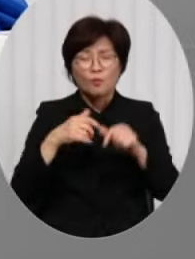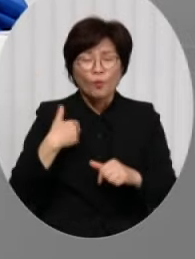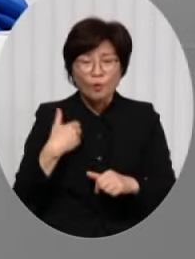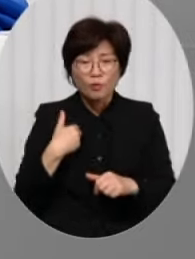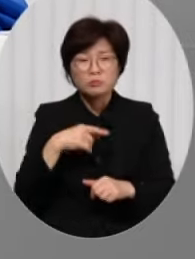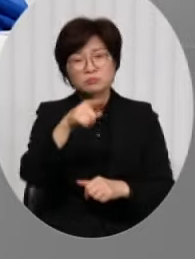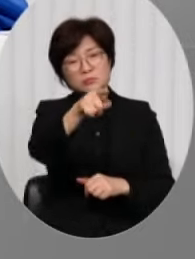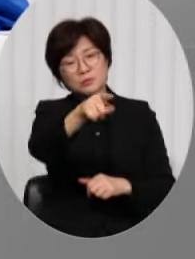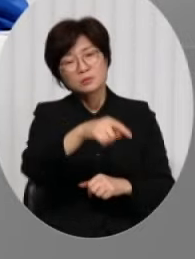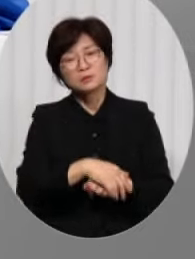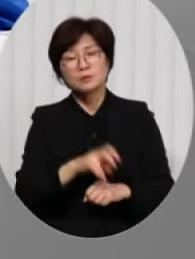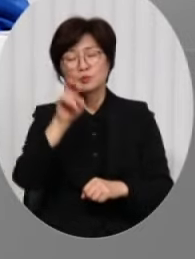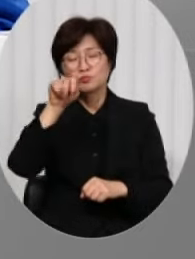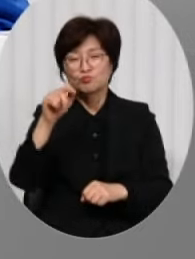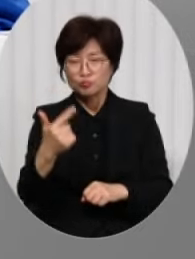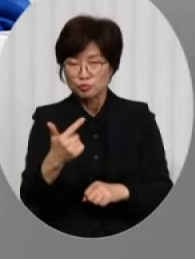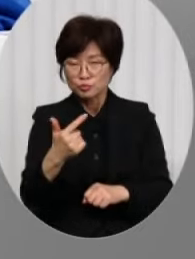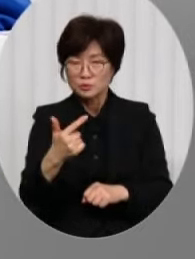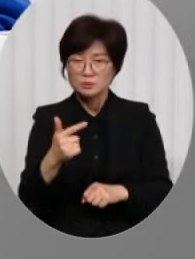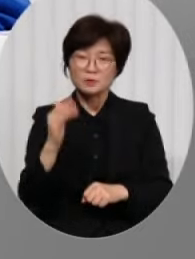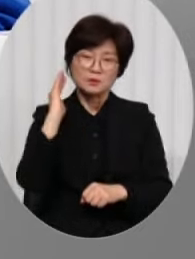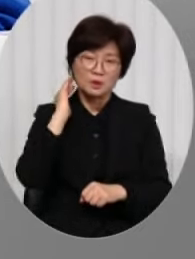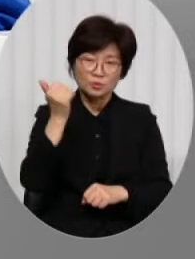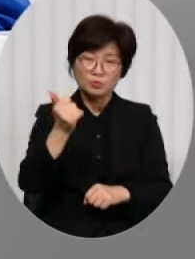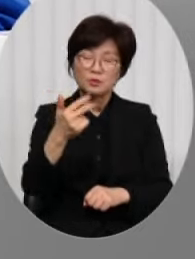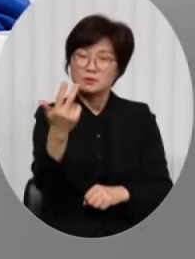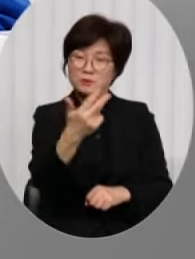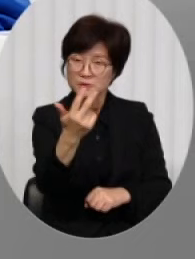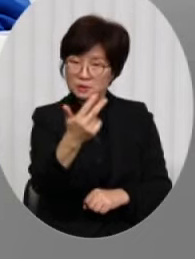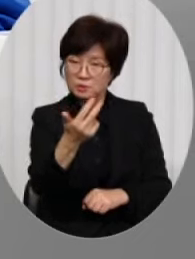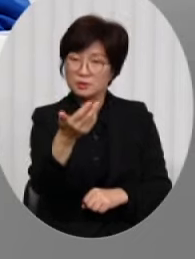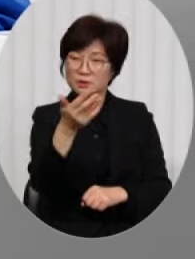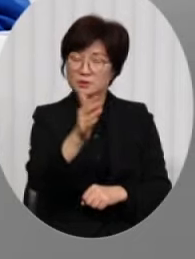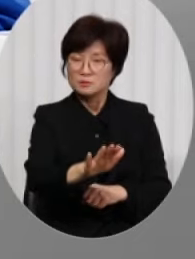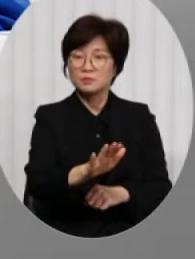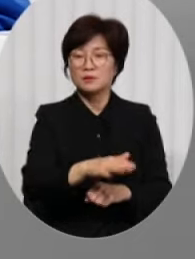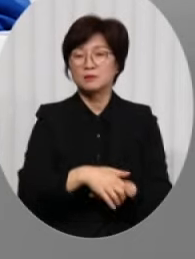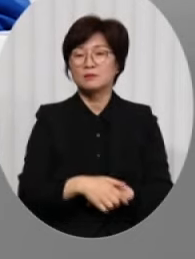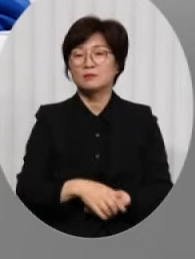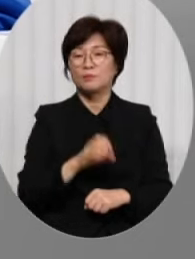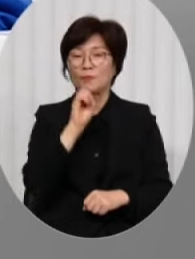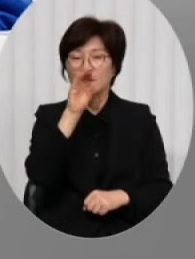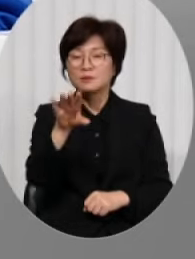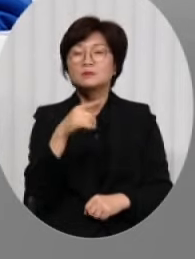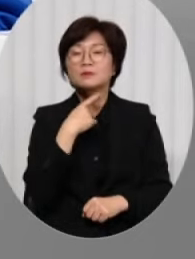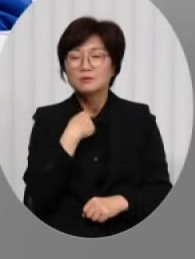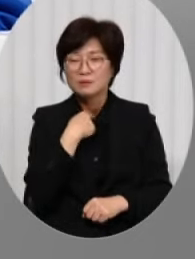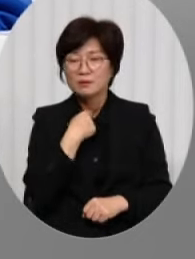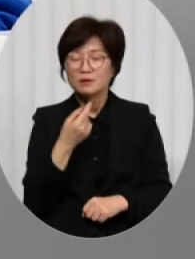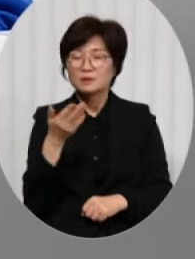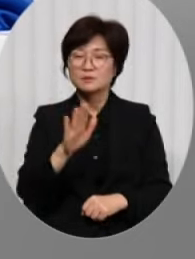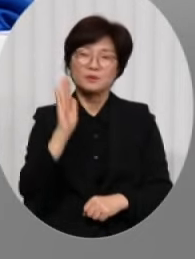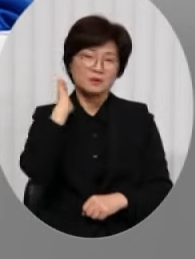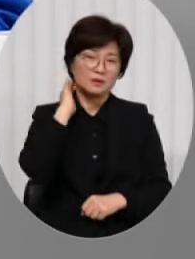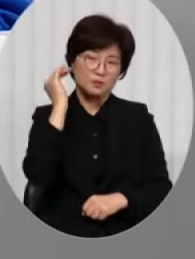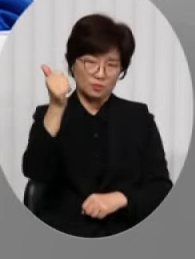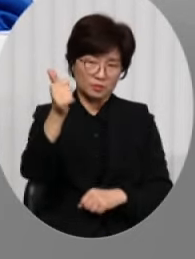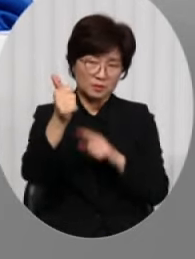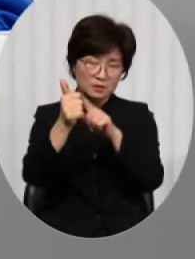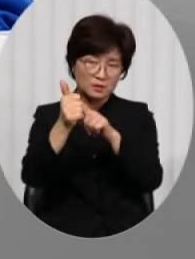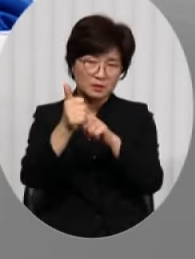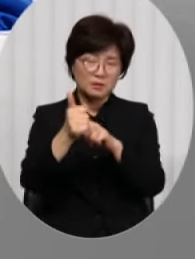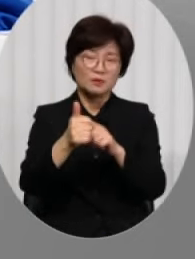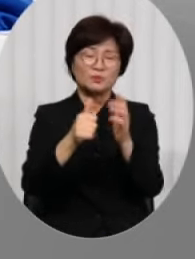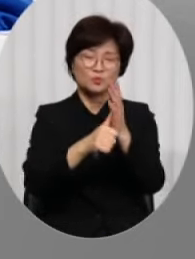후보는 오히려 저한테 문재인 정부 때 7,000원이었다. 일시적으로 기후 상황 때문에 그런 적은 있었습니다. 그런데 저는 대통령의 이